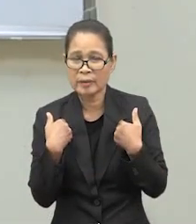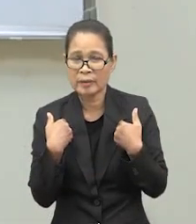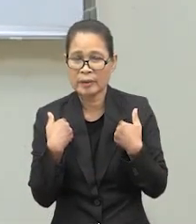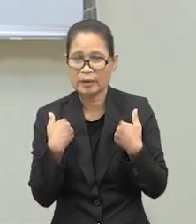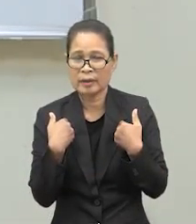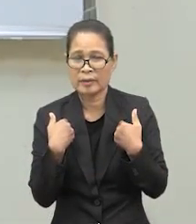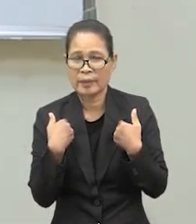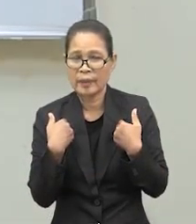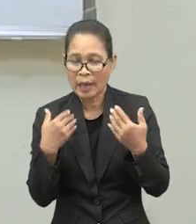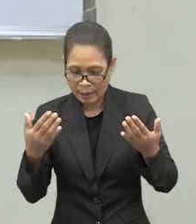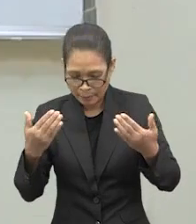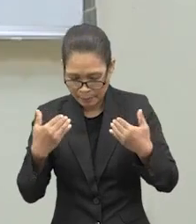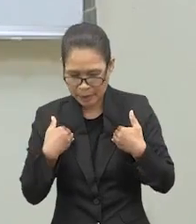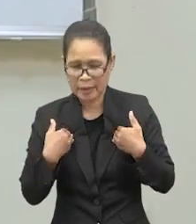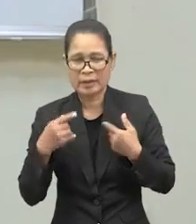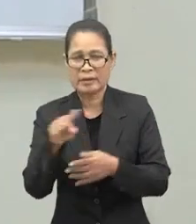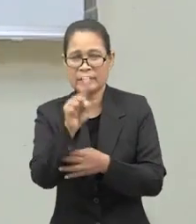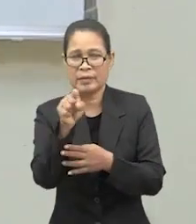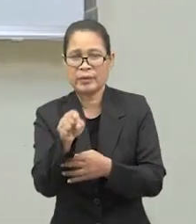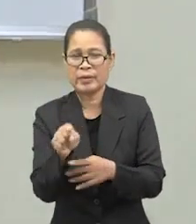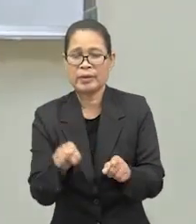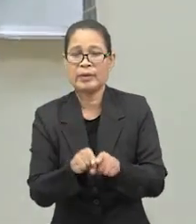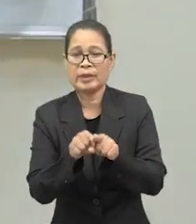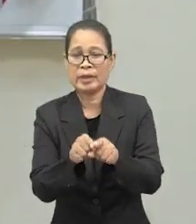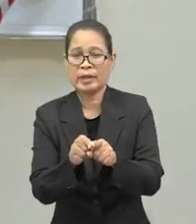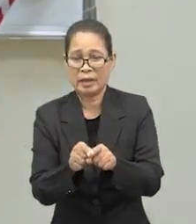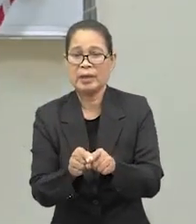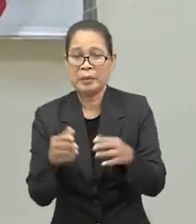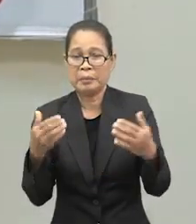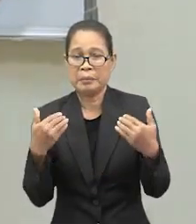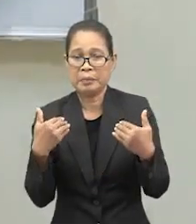miền sầm nùa ớt nè khu bật lửa bật nè khu nâng